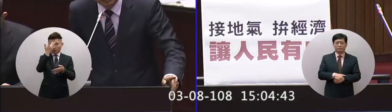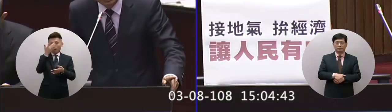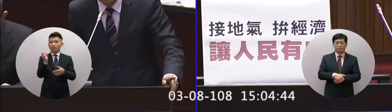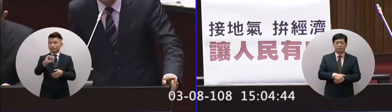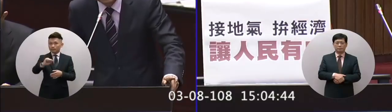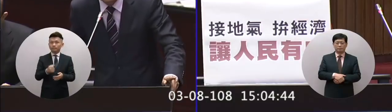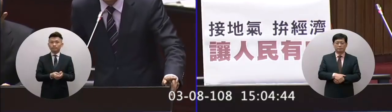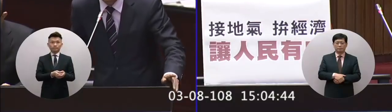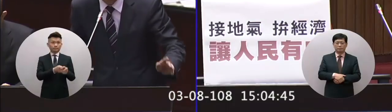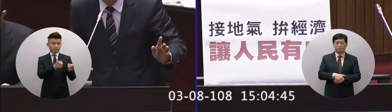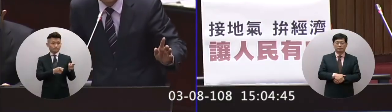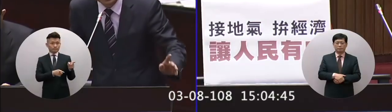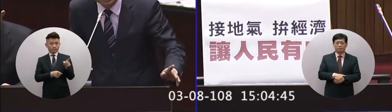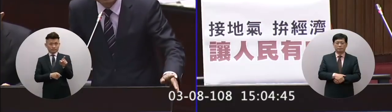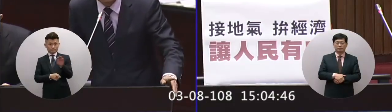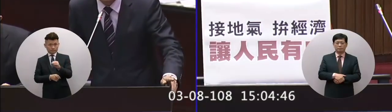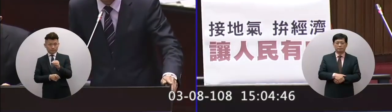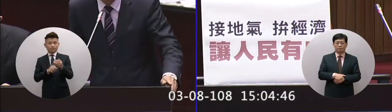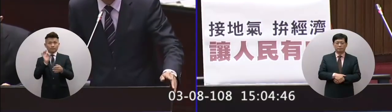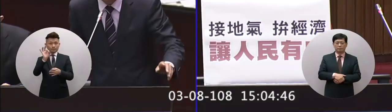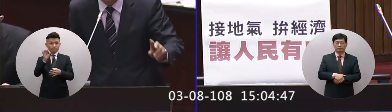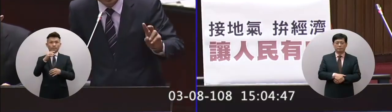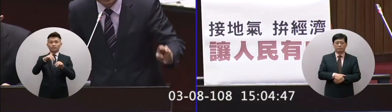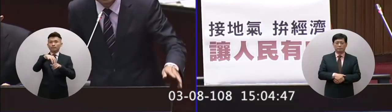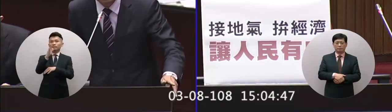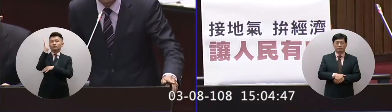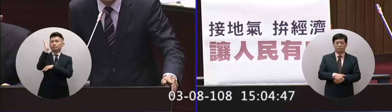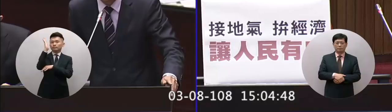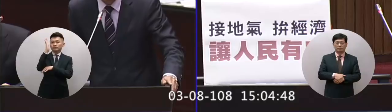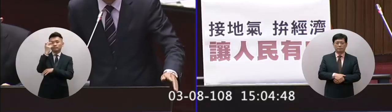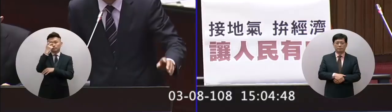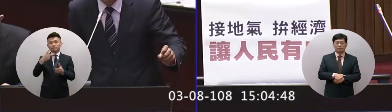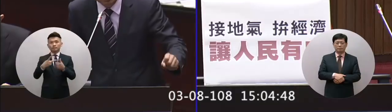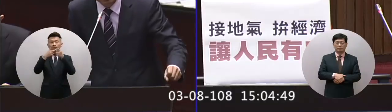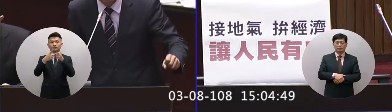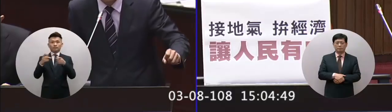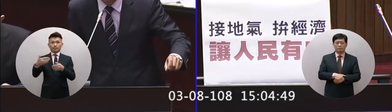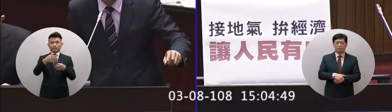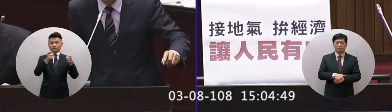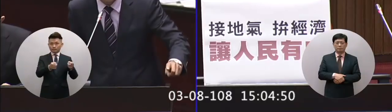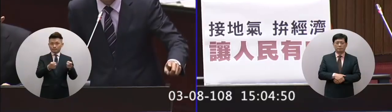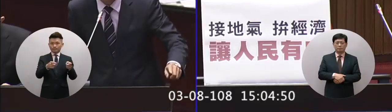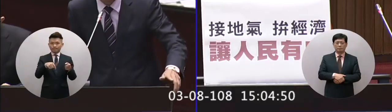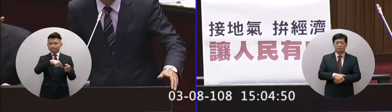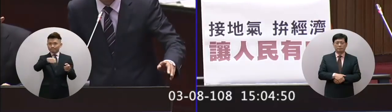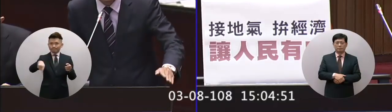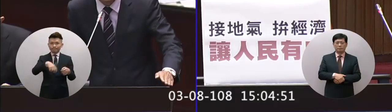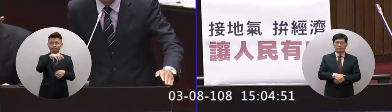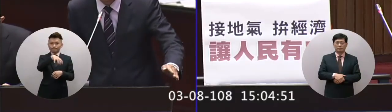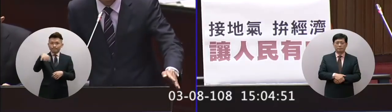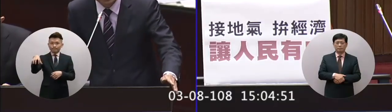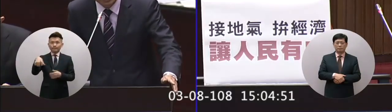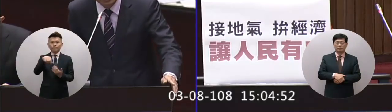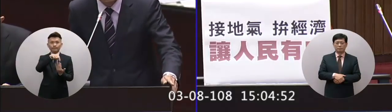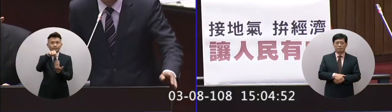一类19个没问题。我们现在是要跟各地方政府他主管的第二类渔港要来共同讨论说哪些地方是